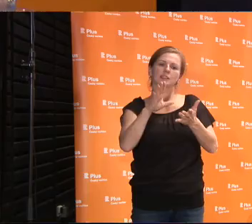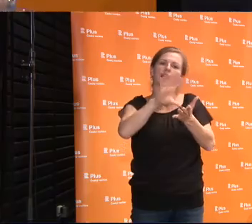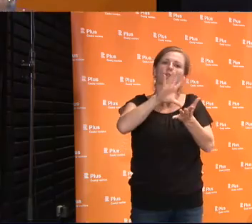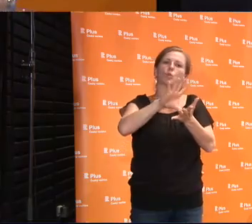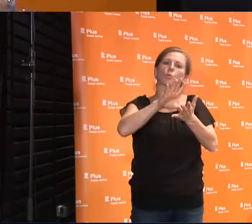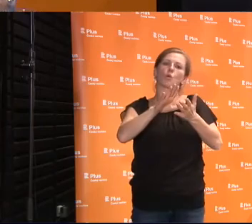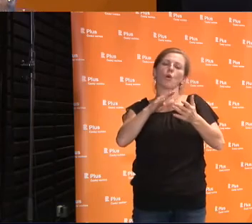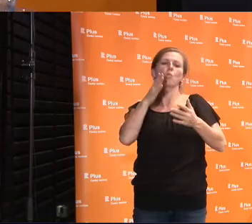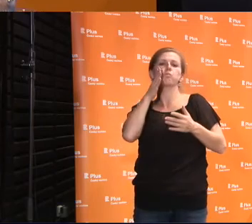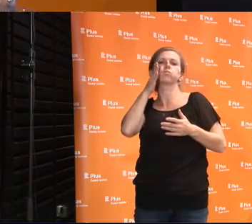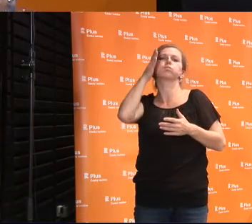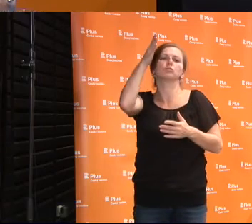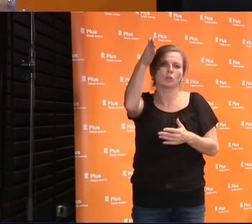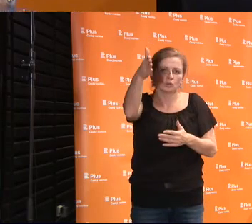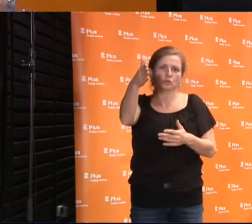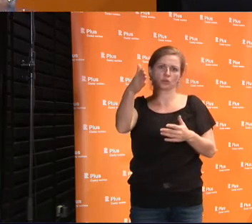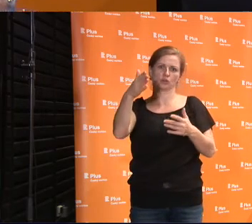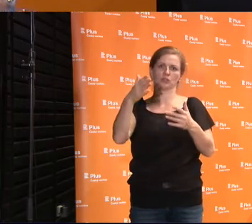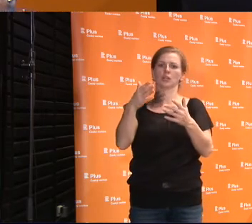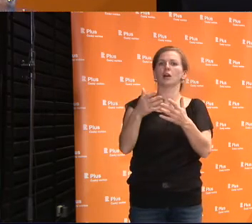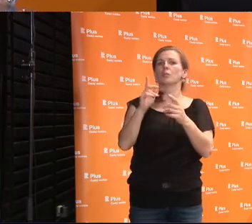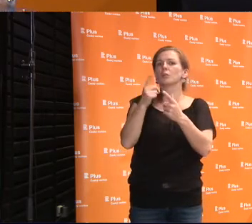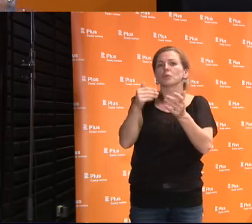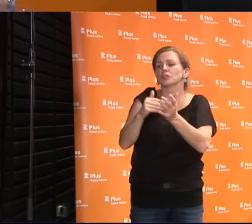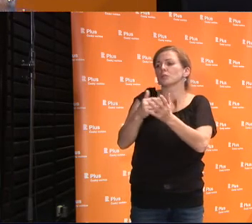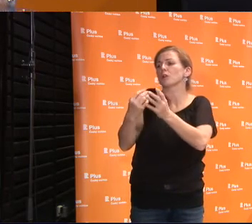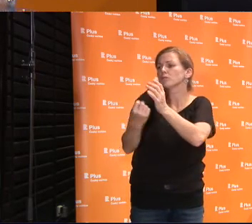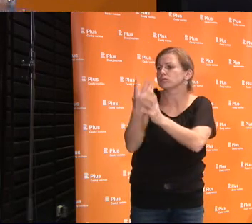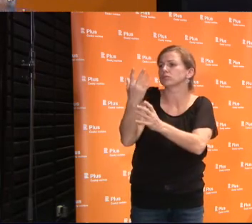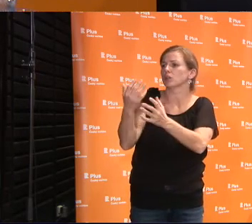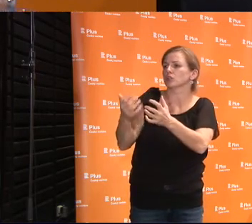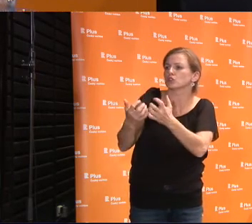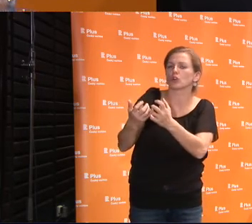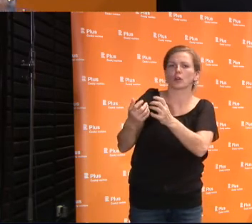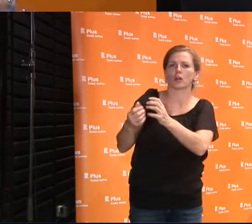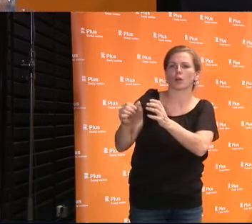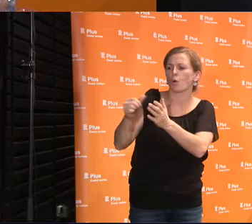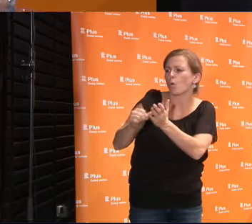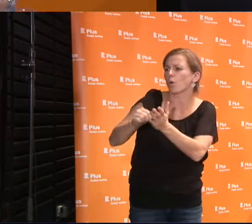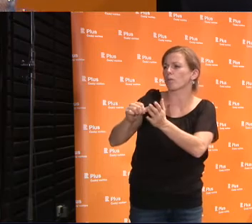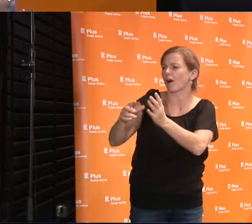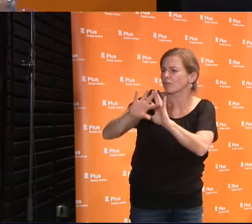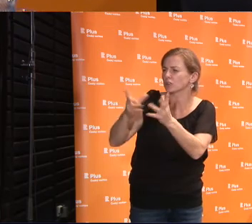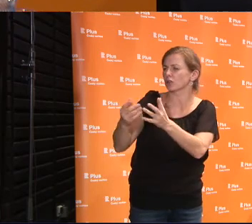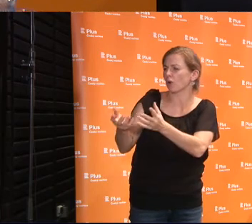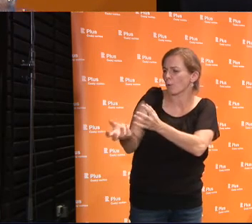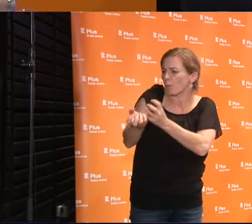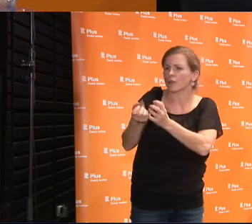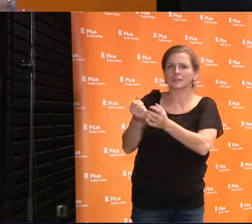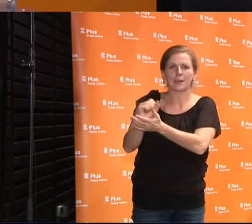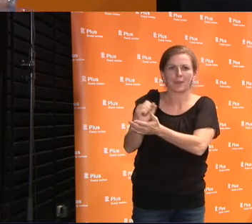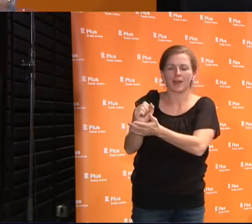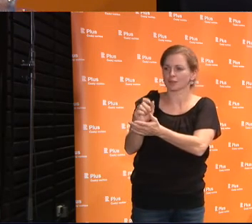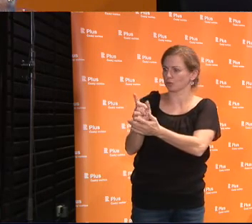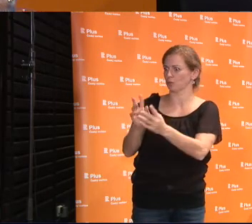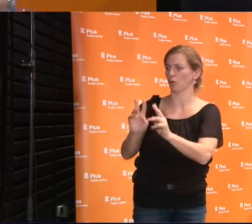protože budoucnost bude o zdrojích, které musíme šetřit. My v budoucnu budeme vyrábět ne maximum, ale právě to, co potřebujeme a nic víc,